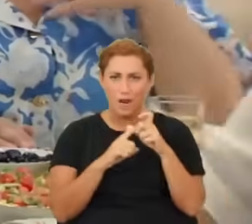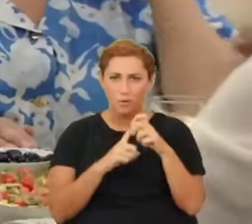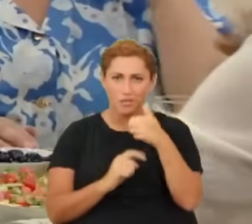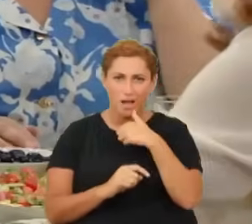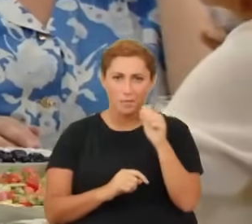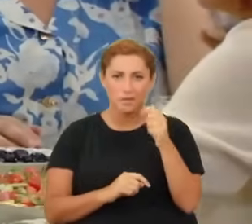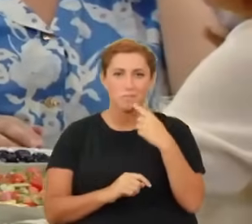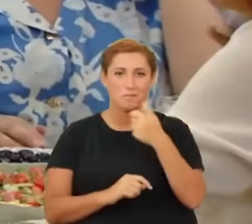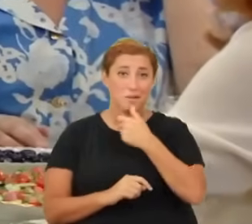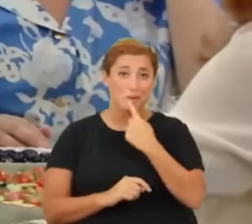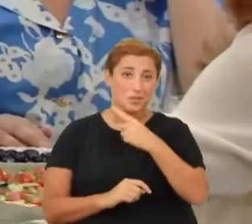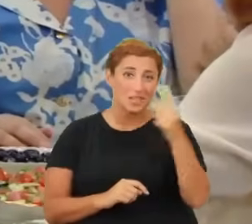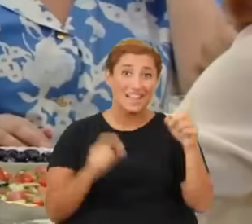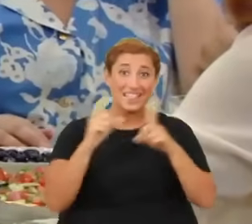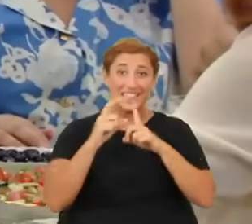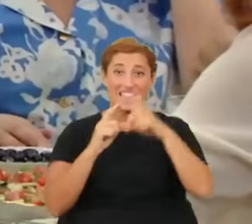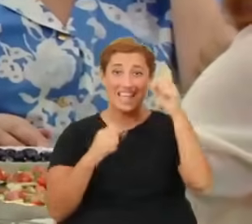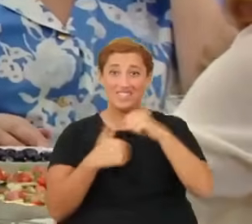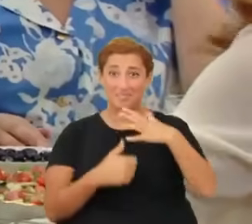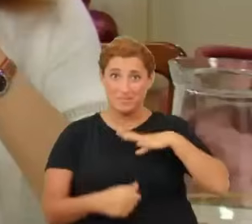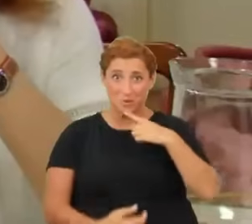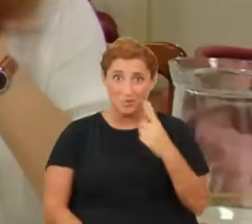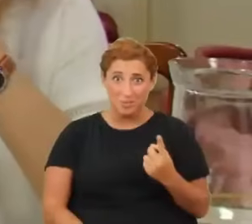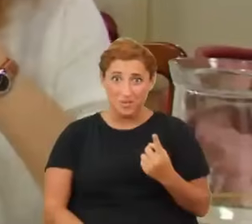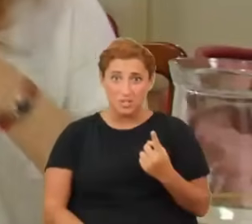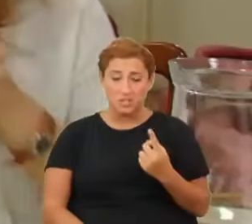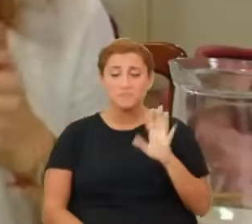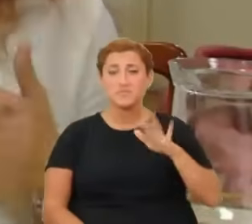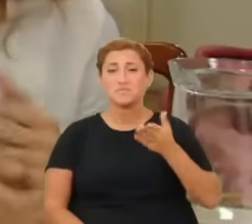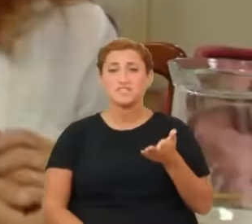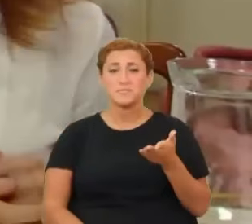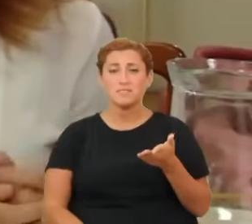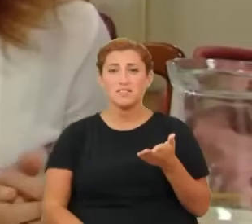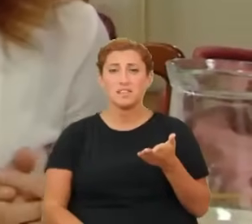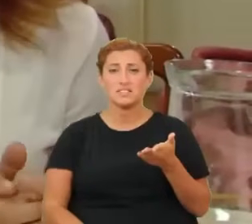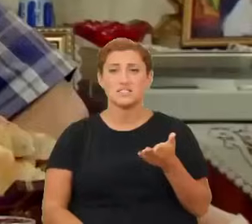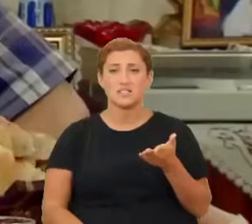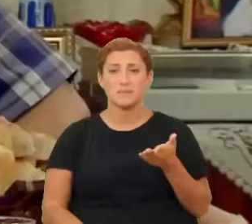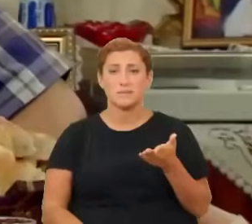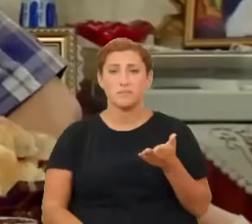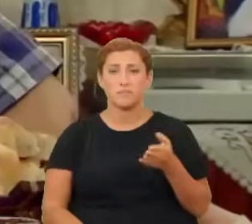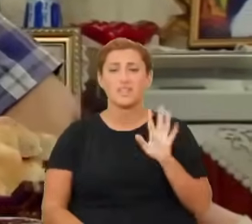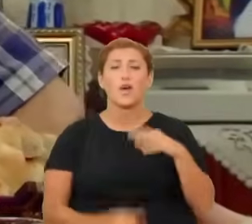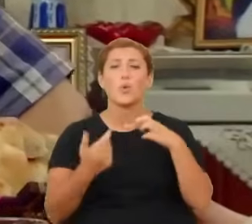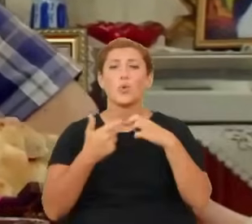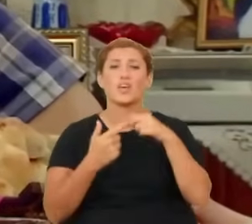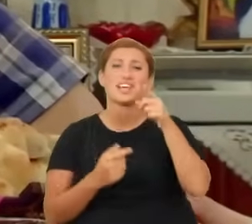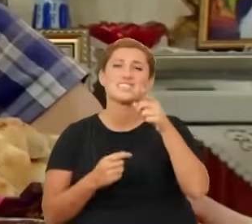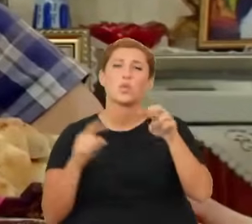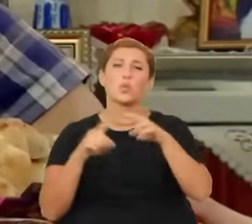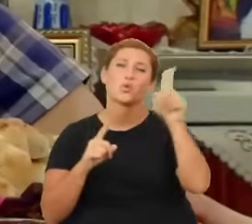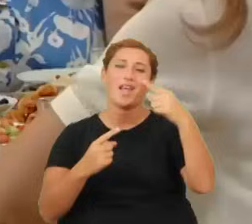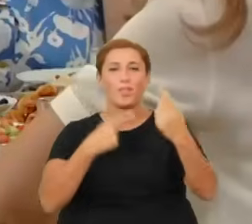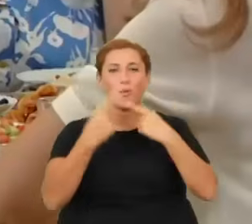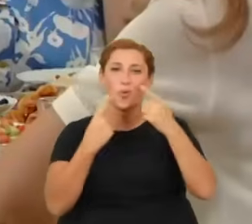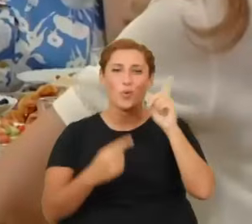Ergun abi babamdan dileği mi istiyor? Şişe... Allah Allah. Ya Rukiye, sen de Nurten'le